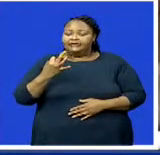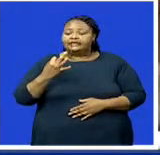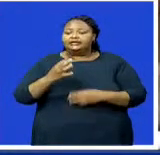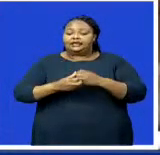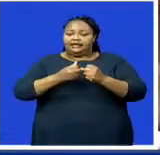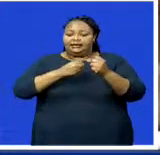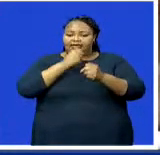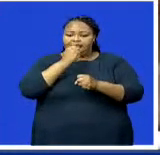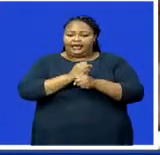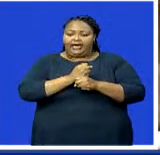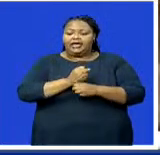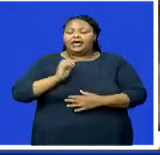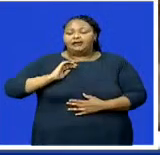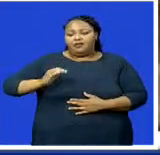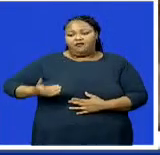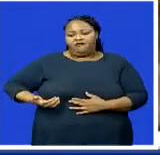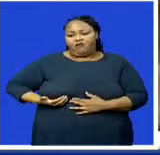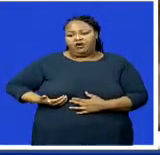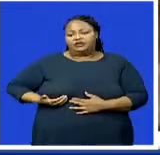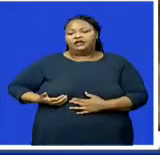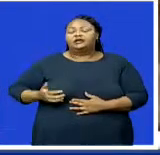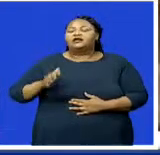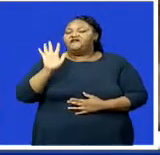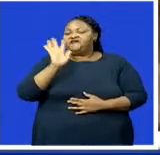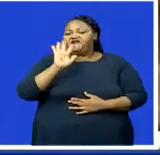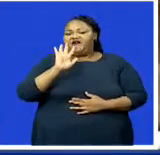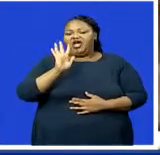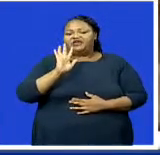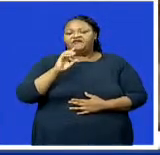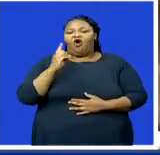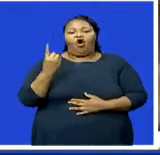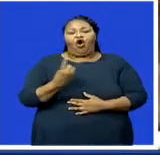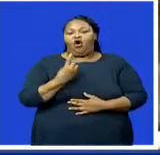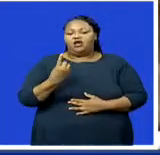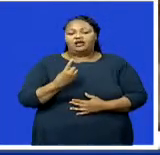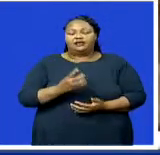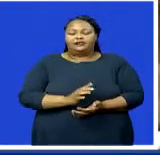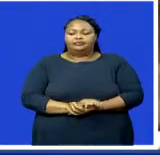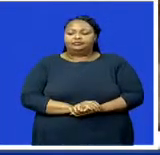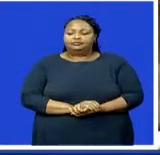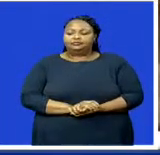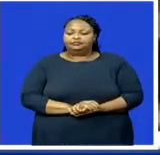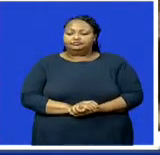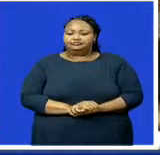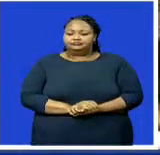kuphela. Etindzaba Emini Eswatini TV kubika Nelson Wendla ngamandla nginamuzi Mkhonda kaManzini.